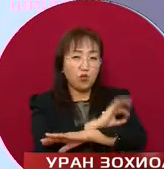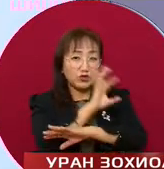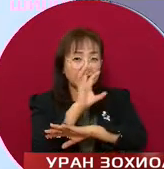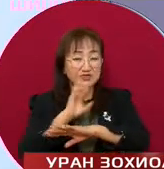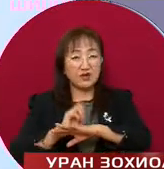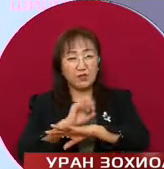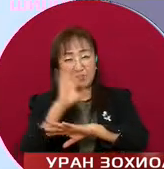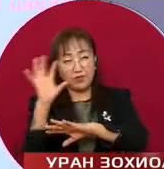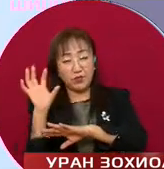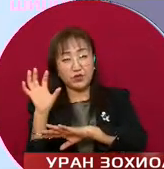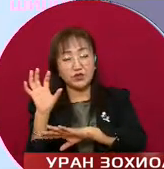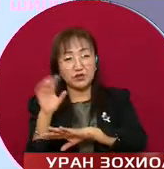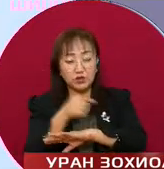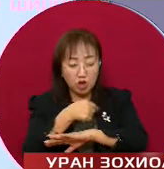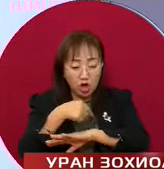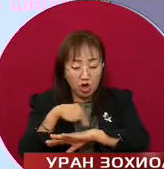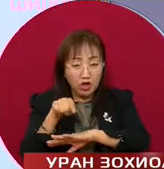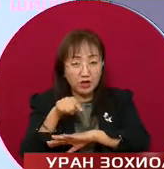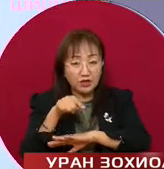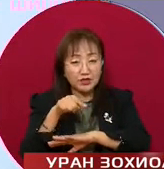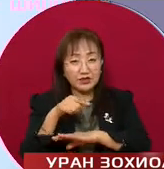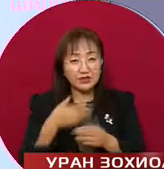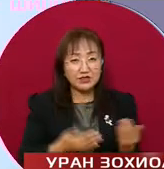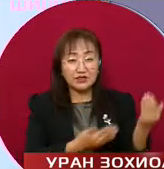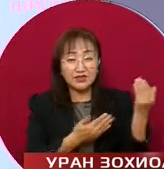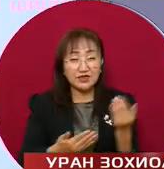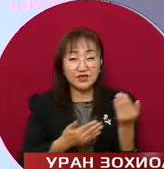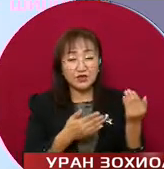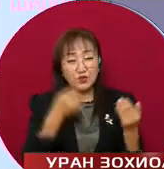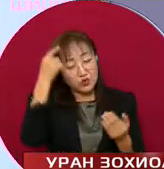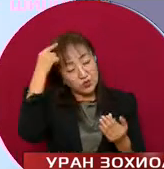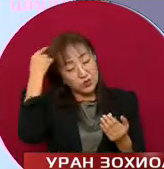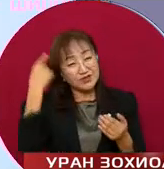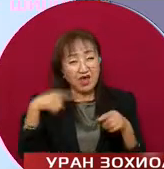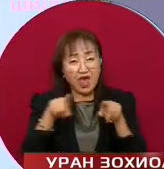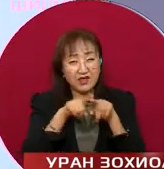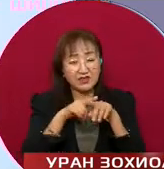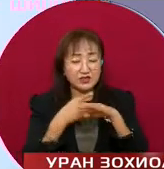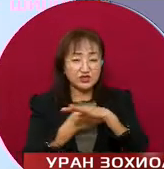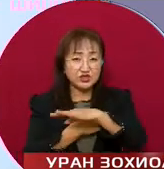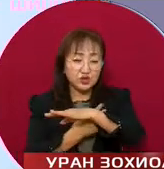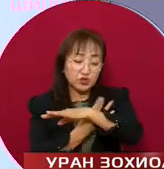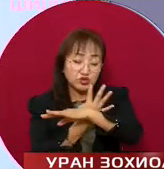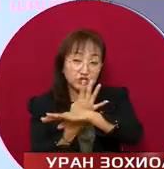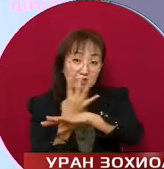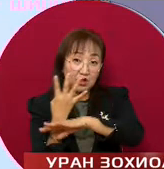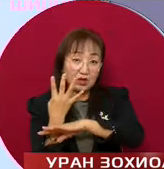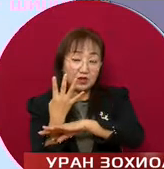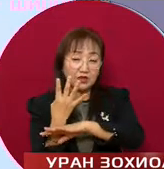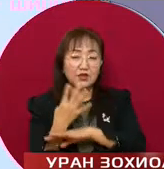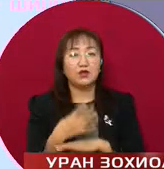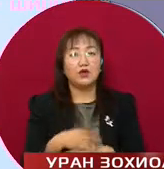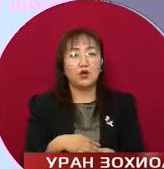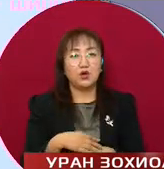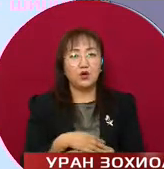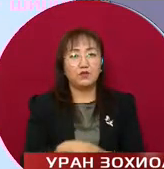багсааж, хоорон дур нэлх хүүхдийн зулаан ус шиг шингэн зөөлөн хургалж. За энэ хэсгийг багш